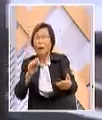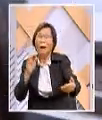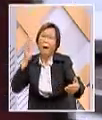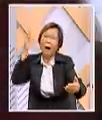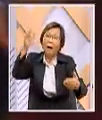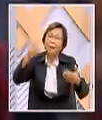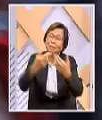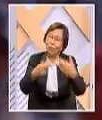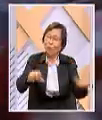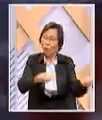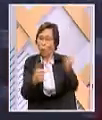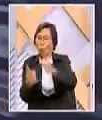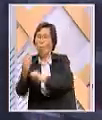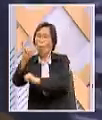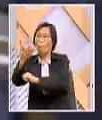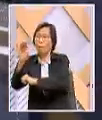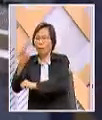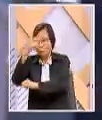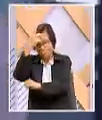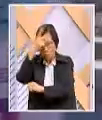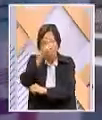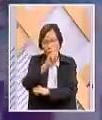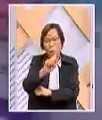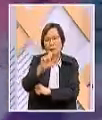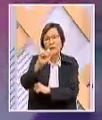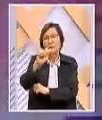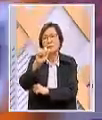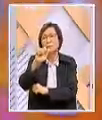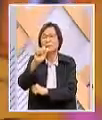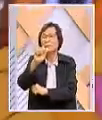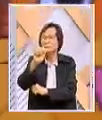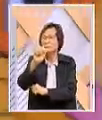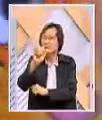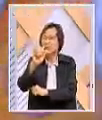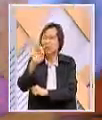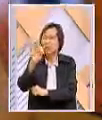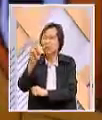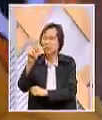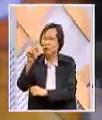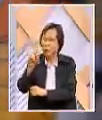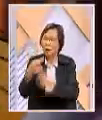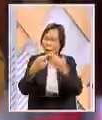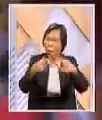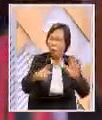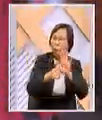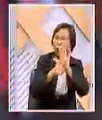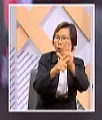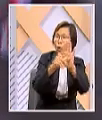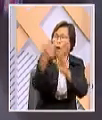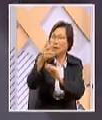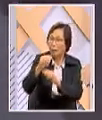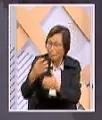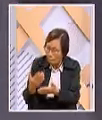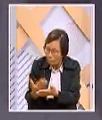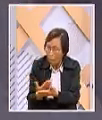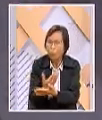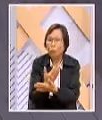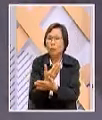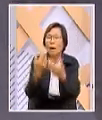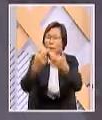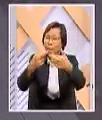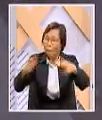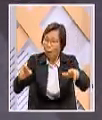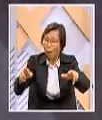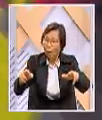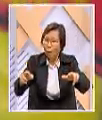akan disempurnakan oleh yang berhormat Dato' Saifuddin Abdullah. Juga kepada tetamu, pelancaran logo RPM baru,